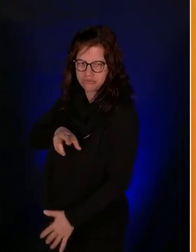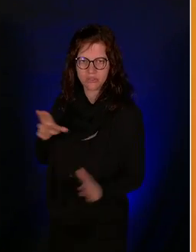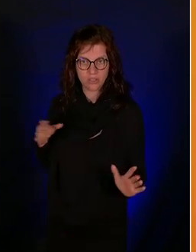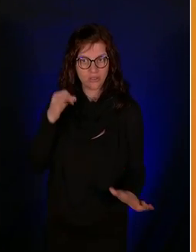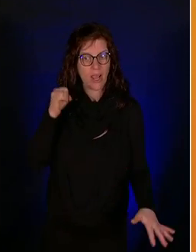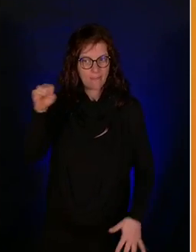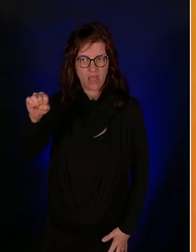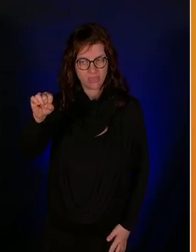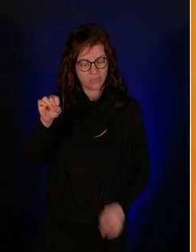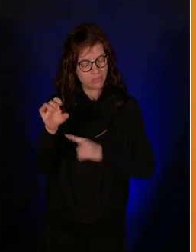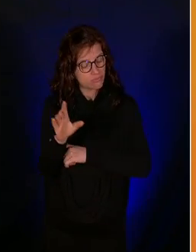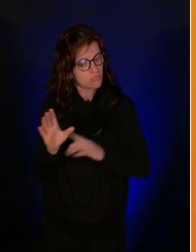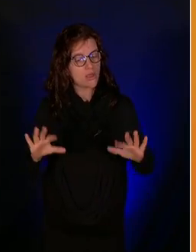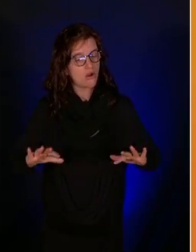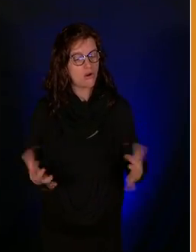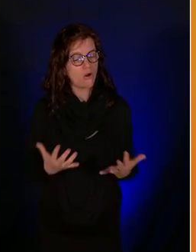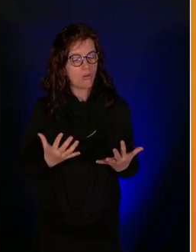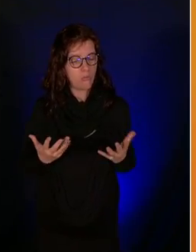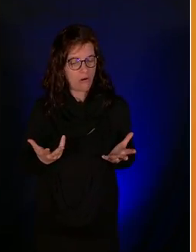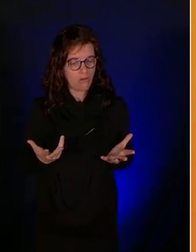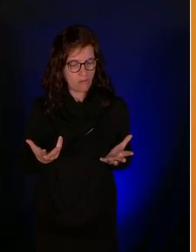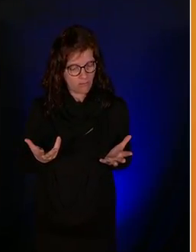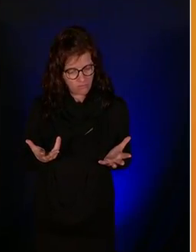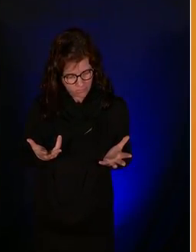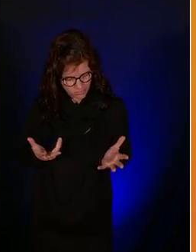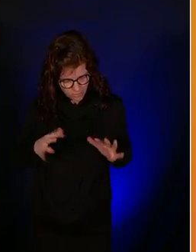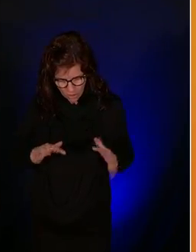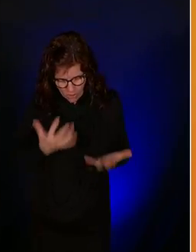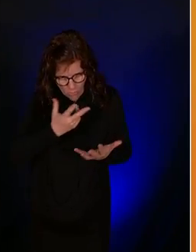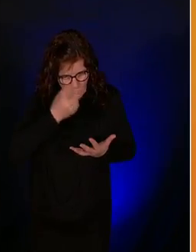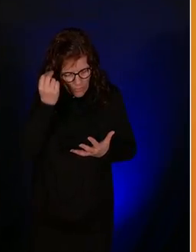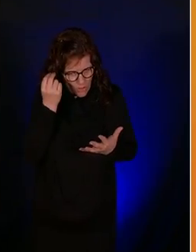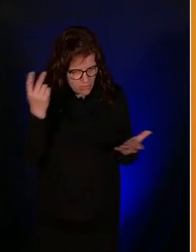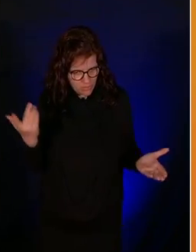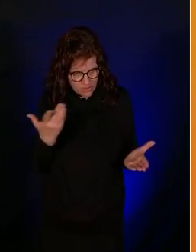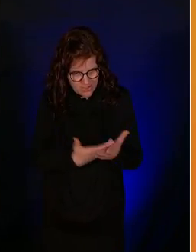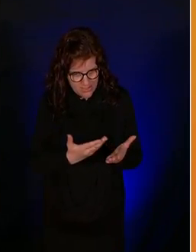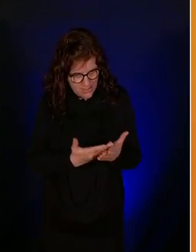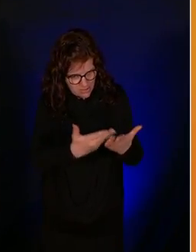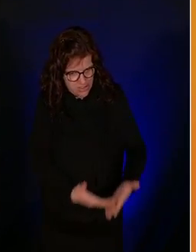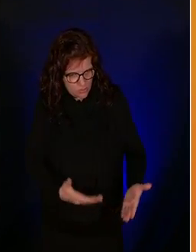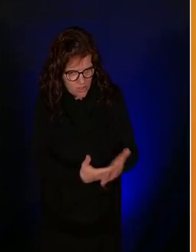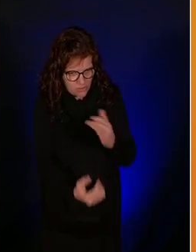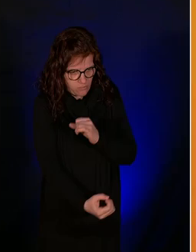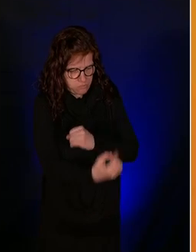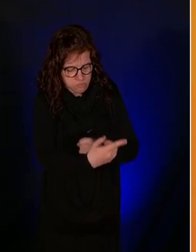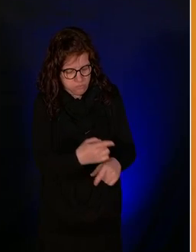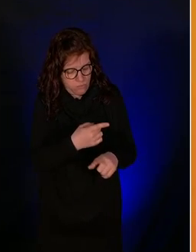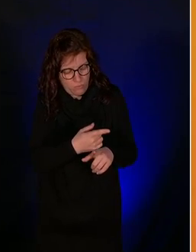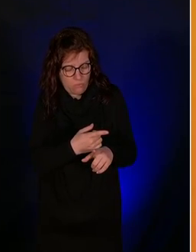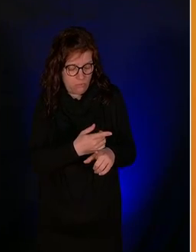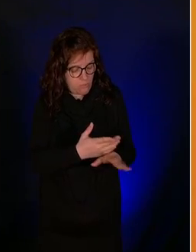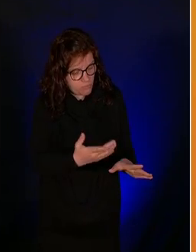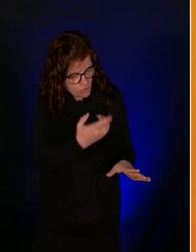Camarades, comment comprendre que ces régimes pionniers pour lesquels nous nous sommes battus, sur lesquels nous nous